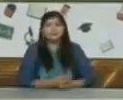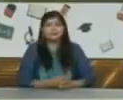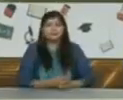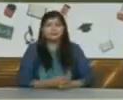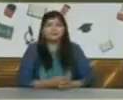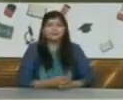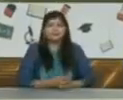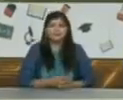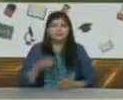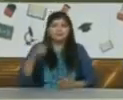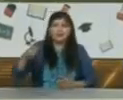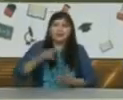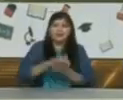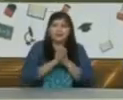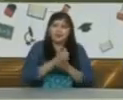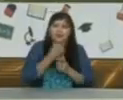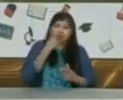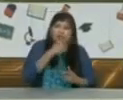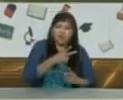देखिए दोस्तों,